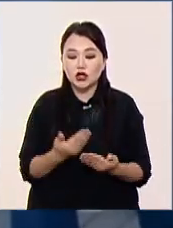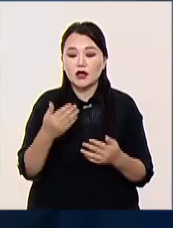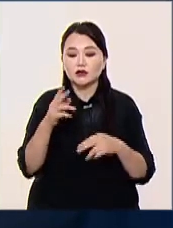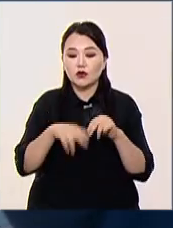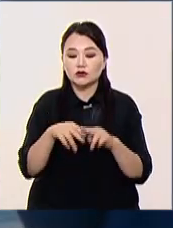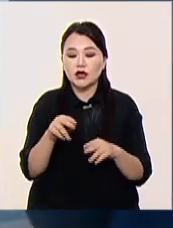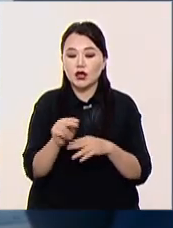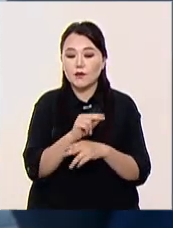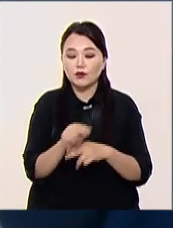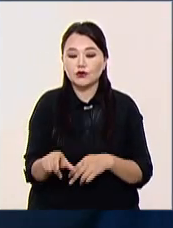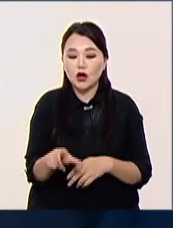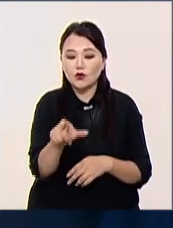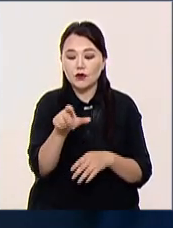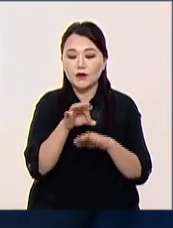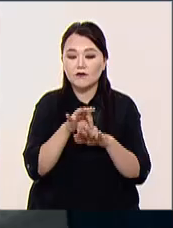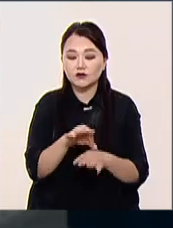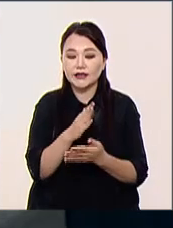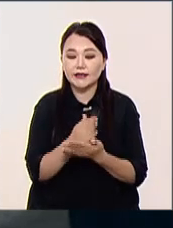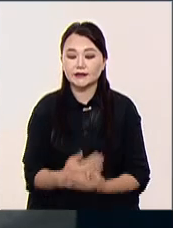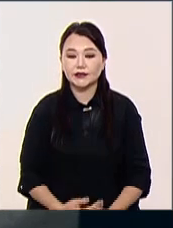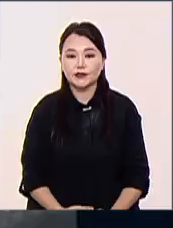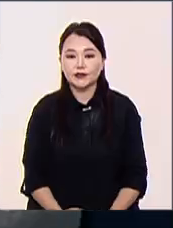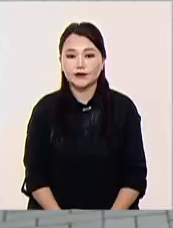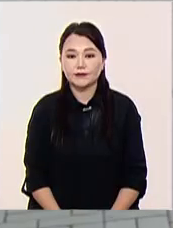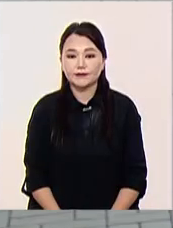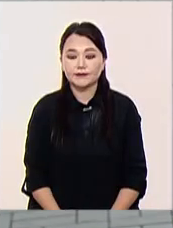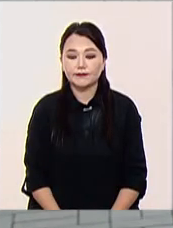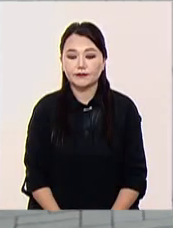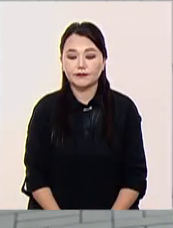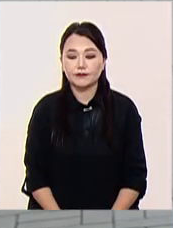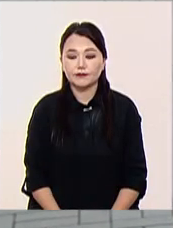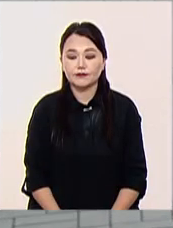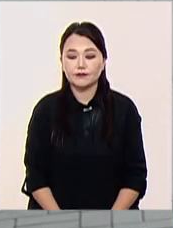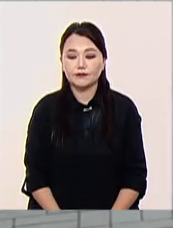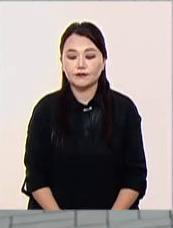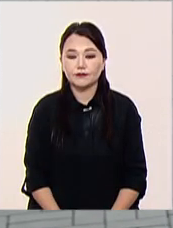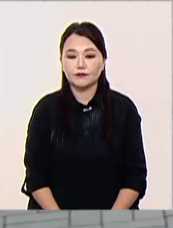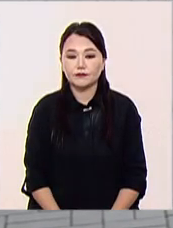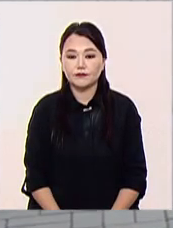ремонт дорог. Евгения Мягченко, Абай Нуржан, Лорахмжан Аскаков, Информбюро, Кызылординская область.